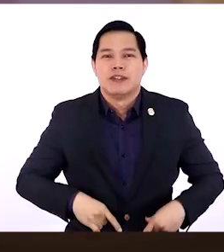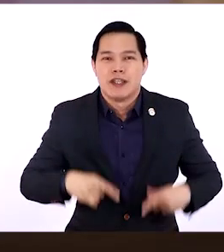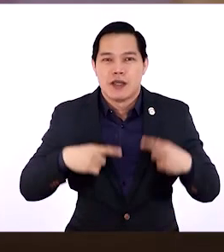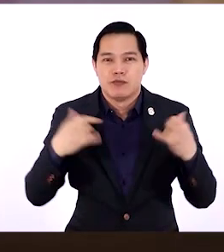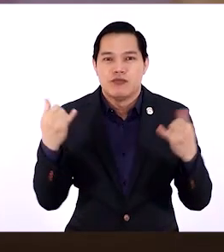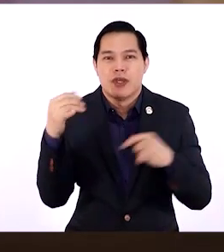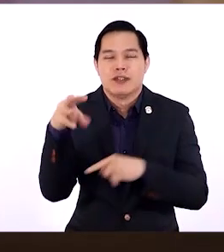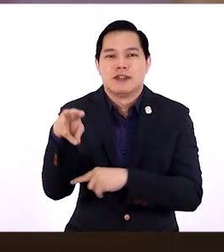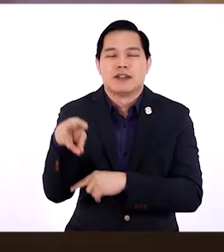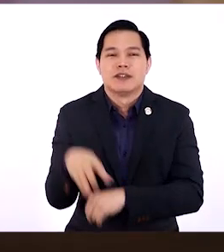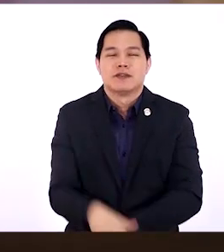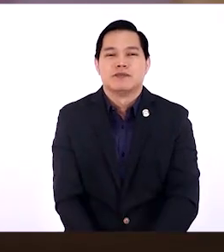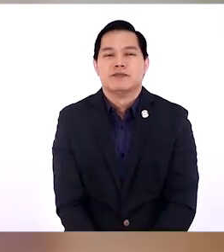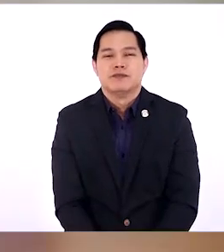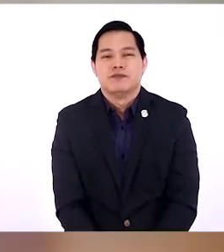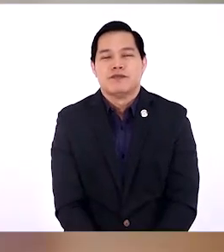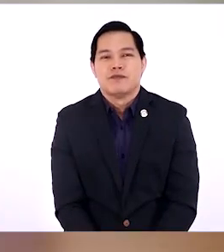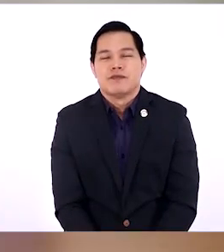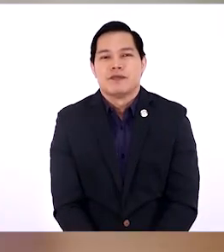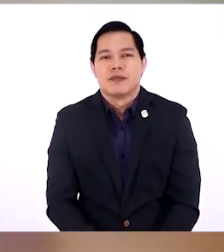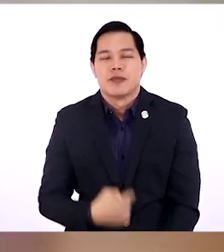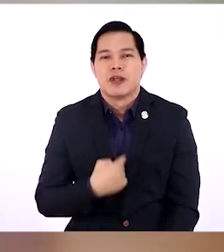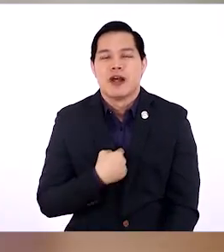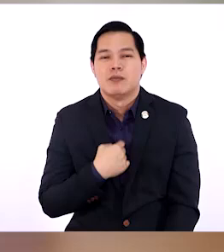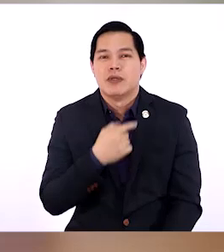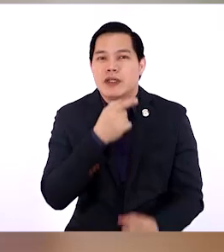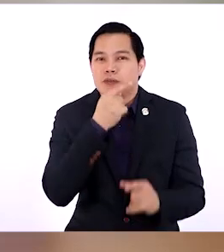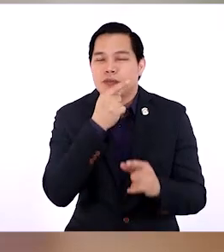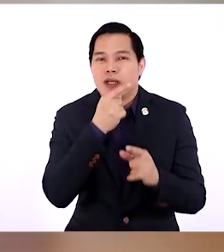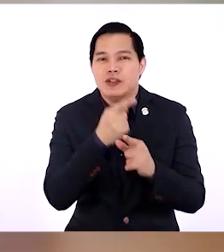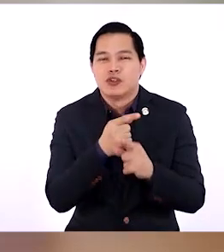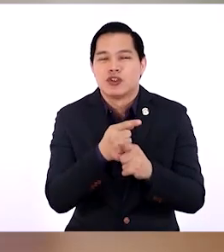live tonight at 6. Ako po